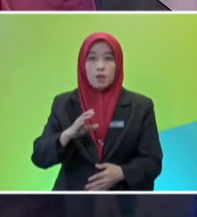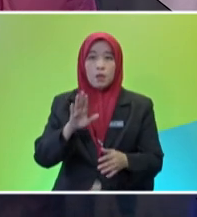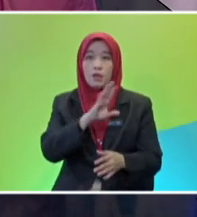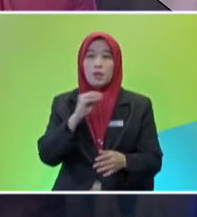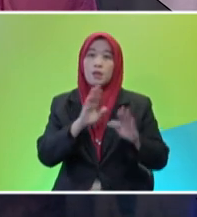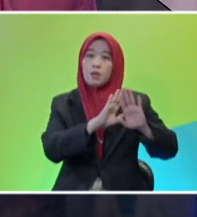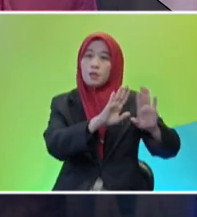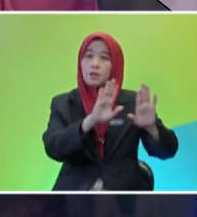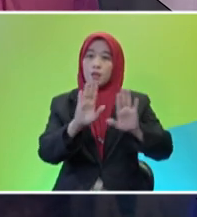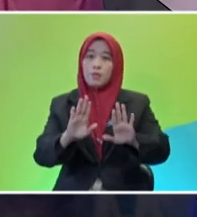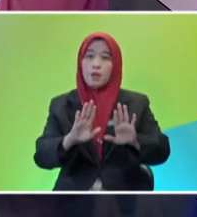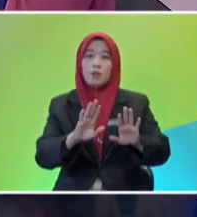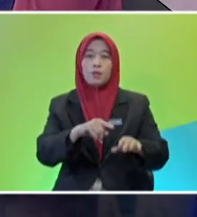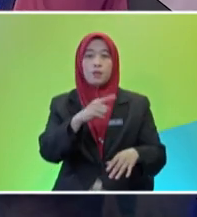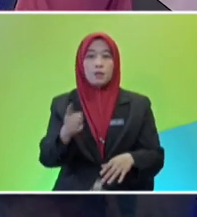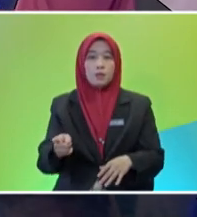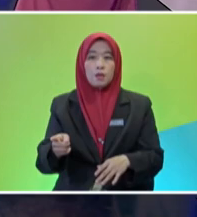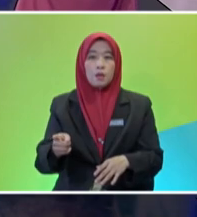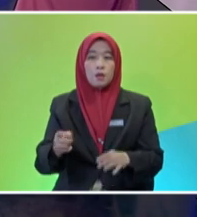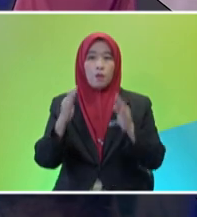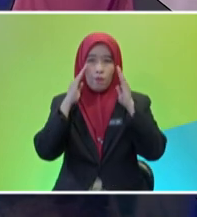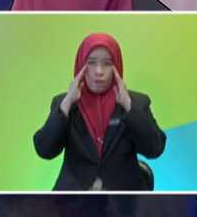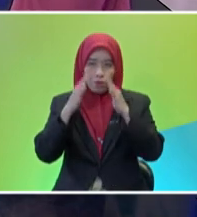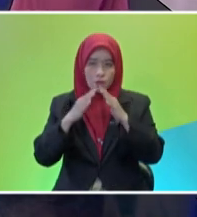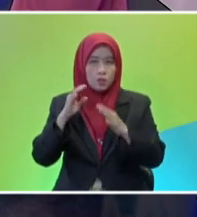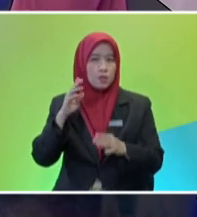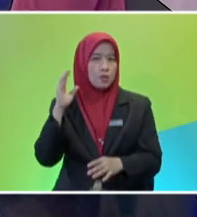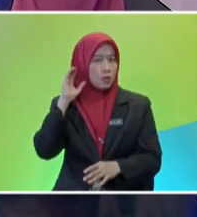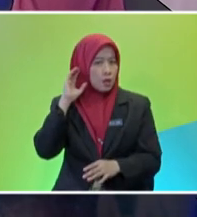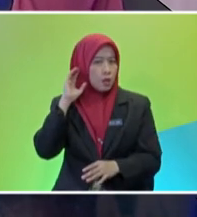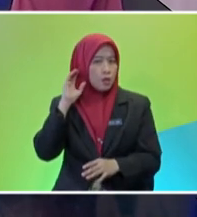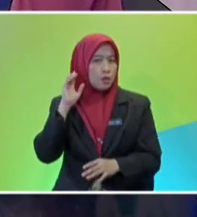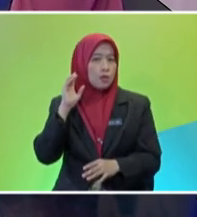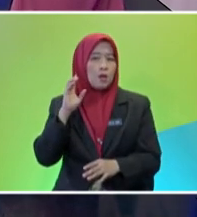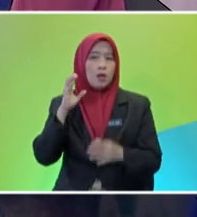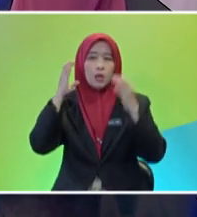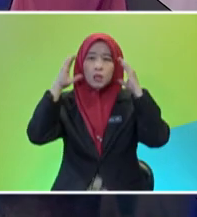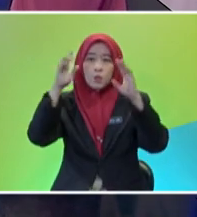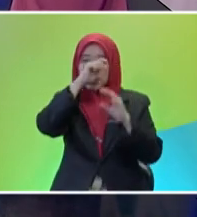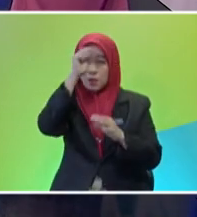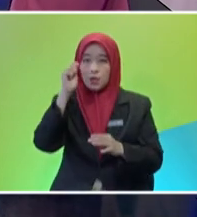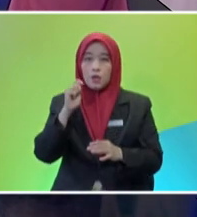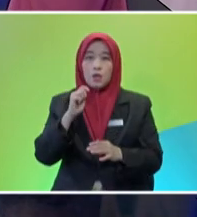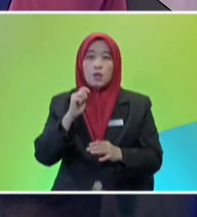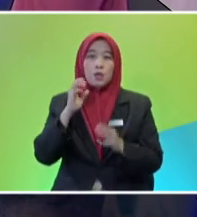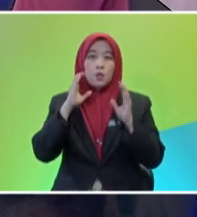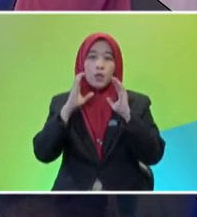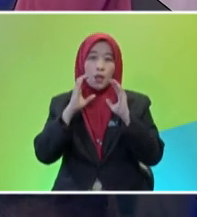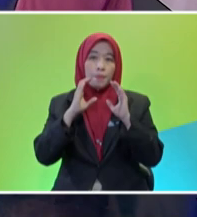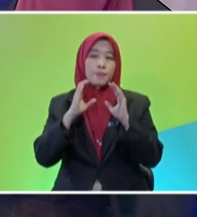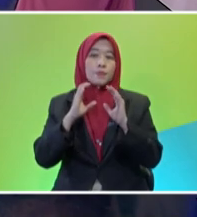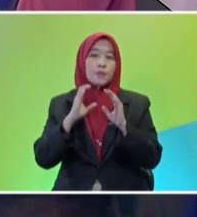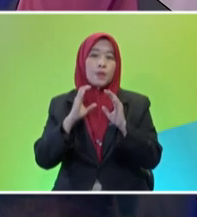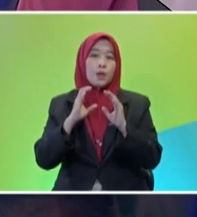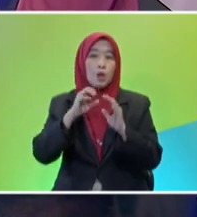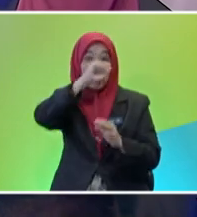sana. Oh, okey. Irfan kena fokus, kena dengar dulu apa yang cikgu cakap. Ya, betul, ambil Irfan di sini, tampal di sini. Ya, betul. Okay. Jadi, okay. Apa kata